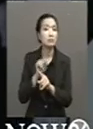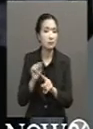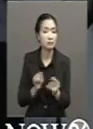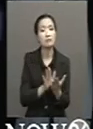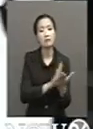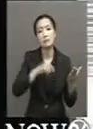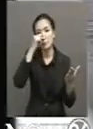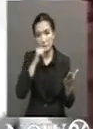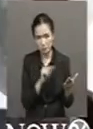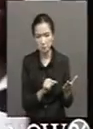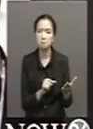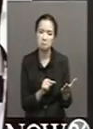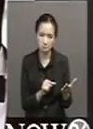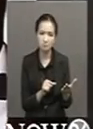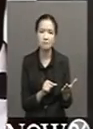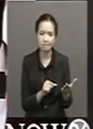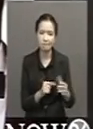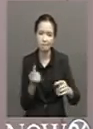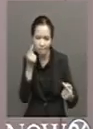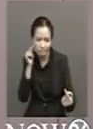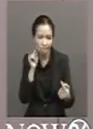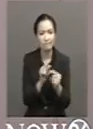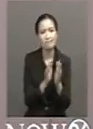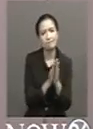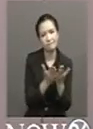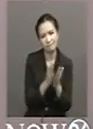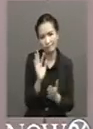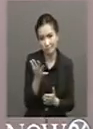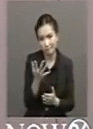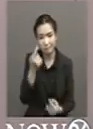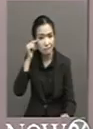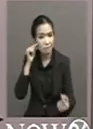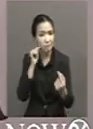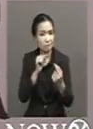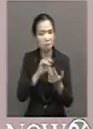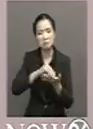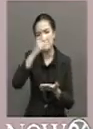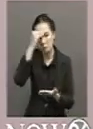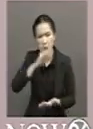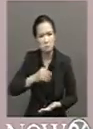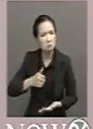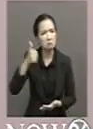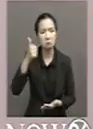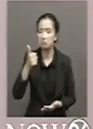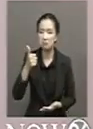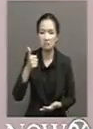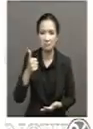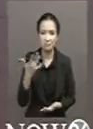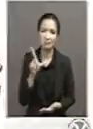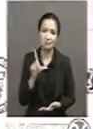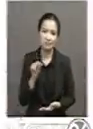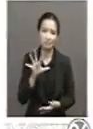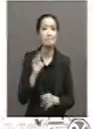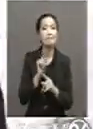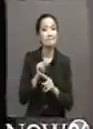ในเมืองไทยที่ยังไม่สามารถเข้าถึงหนังสือไม่สามารถเข้าถึงคุณภาพการศึกษาที่ดีได้โดยทางกุนซือของทีม